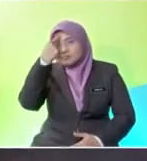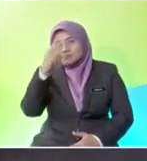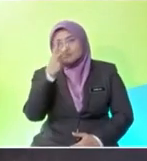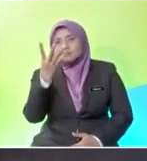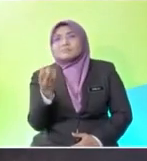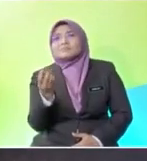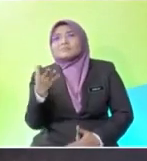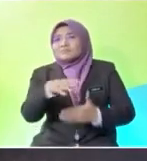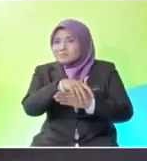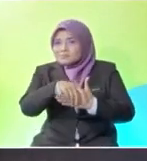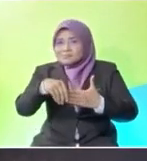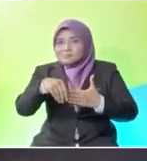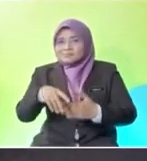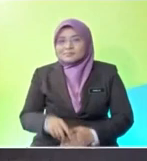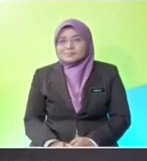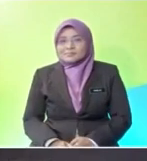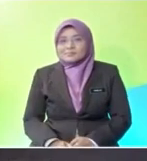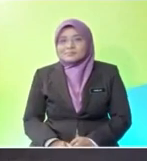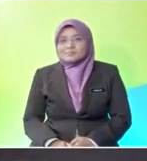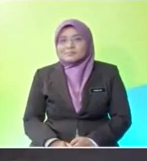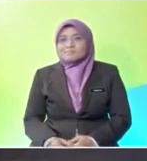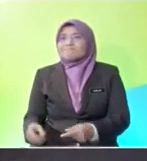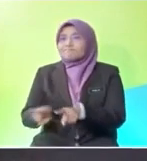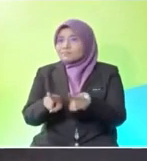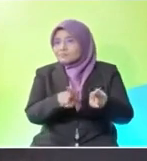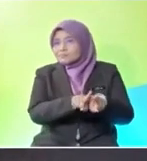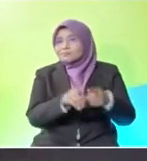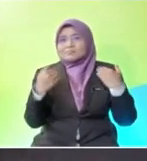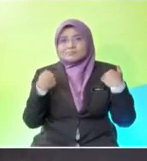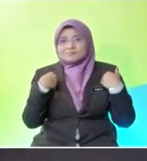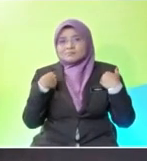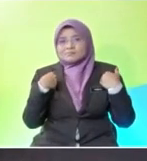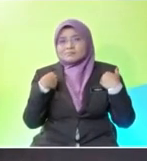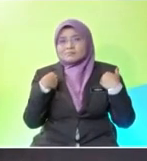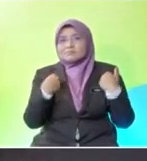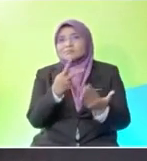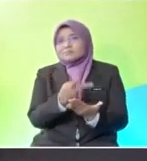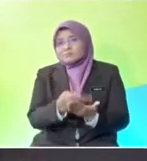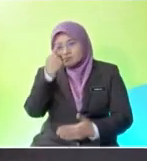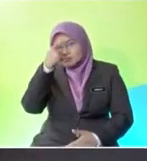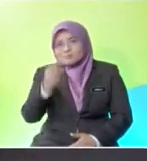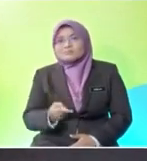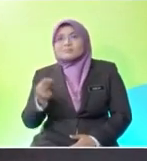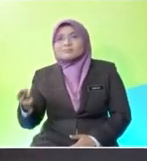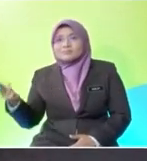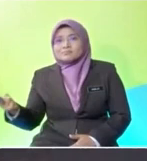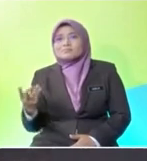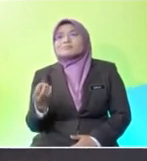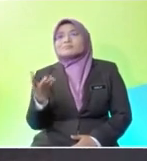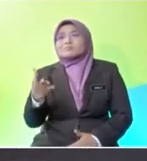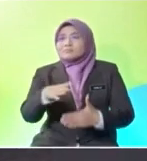kemudian kita ada juga kos untuk bahannya nih oke kos untuk bahan Apa bahannya hanya dipakai itu